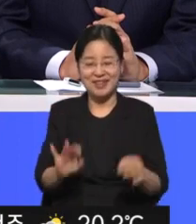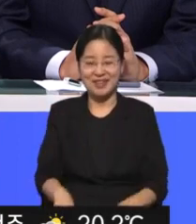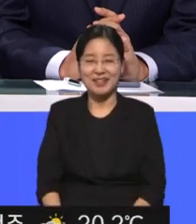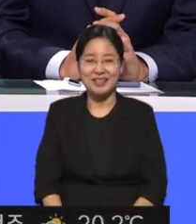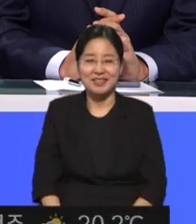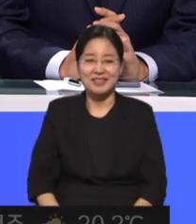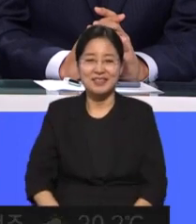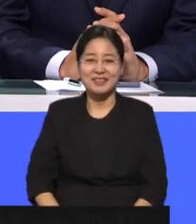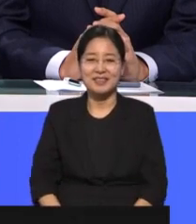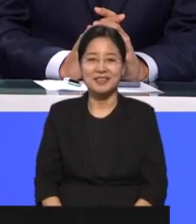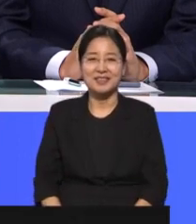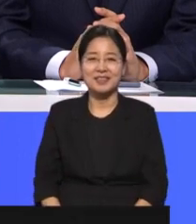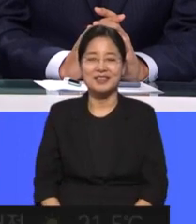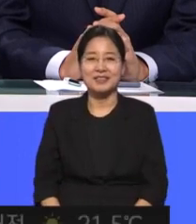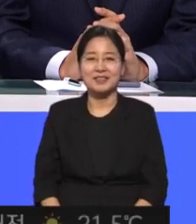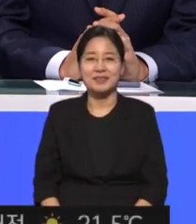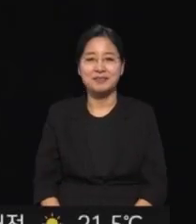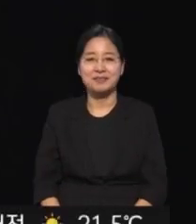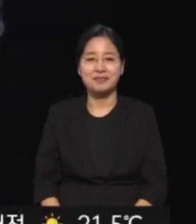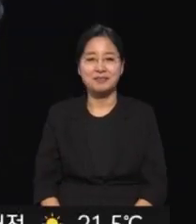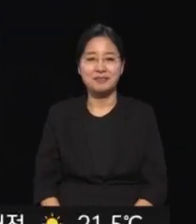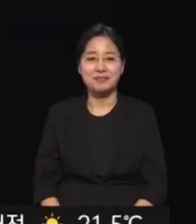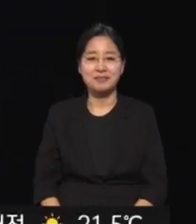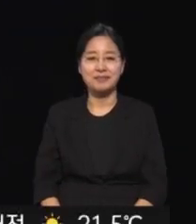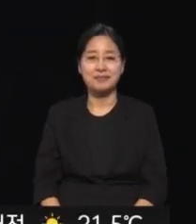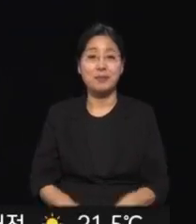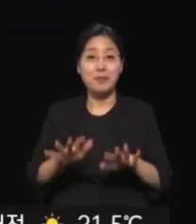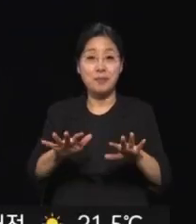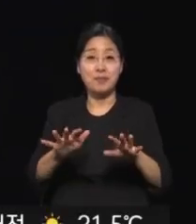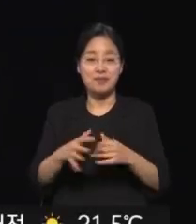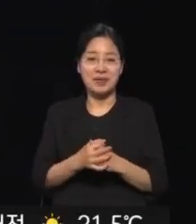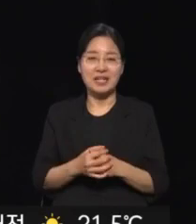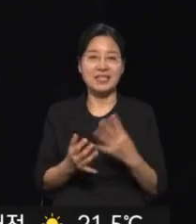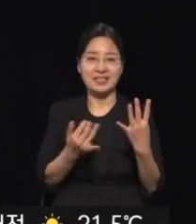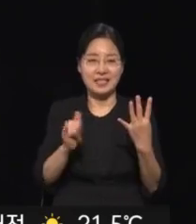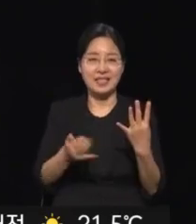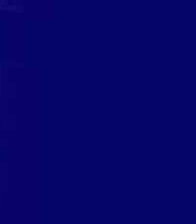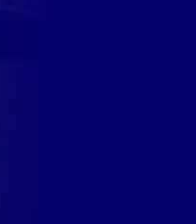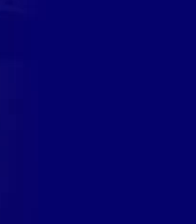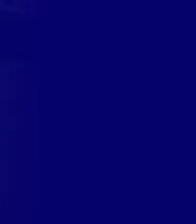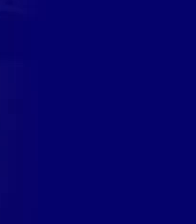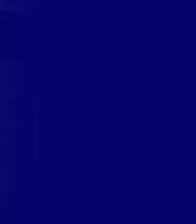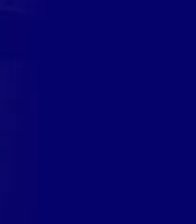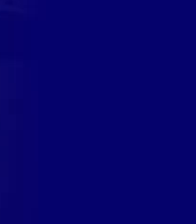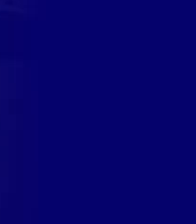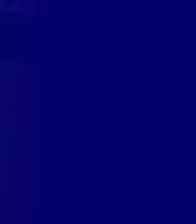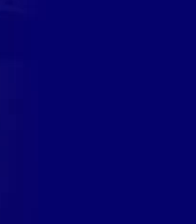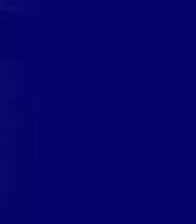일단 조사 안 합니다. 예. 알겠습니다. 여기까지 네 분 말씀 듣겠습니다. 고맙습니다.